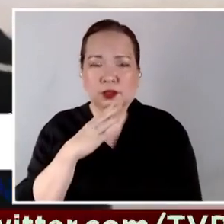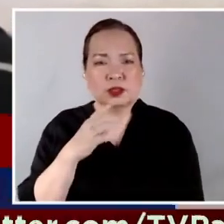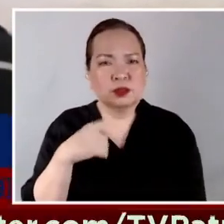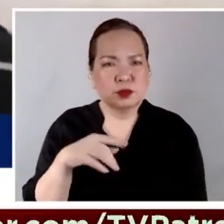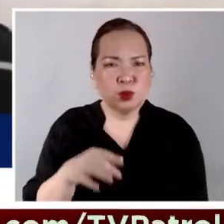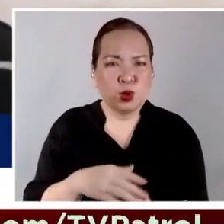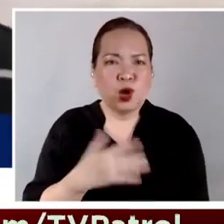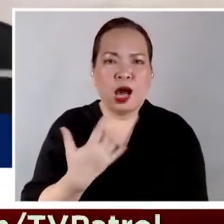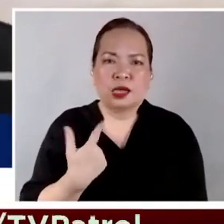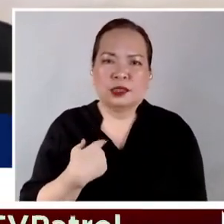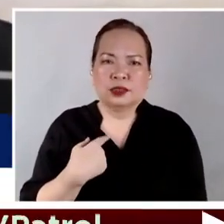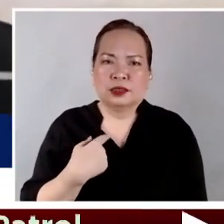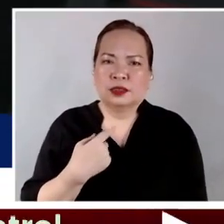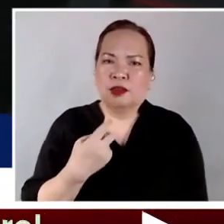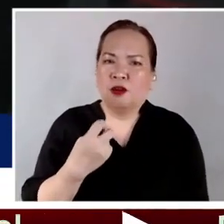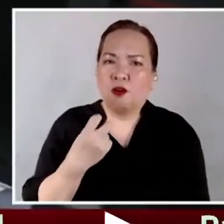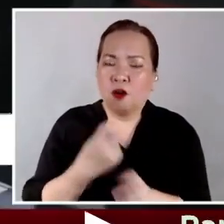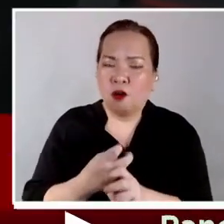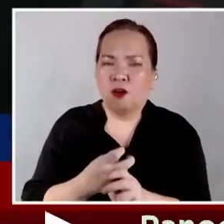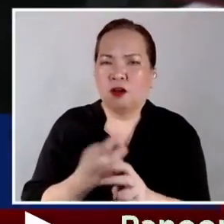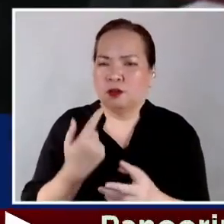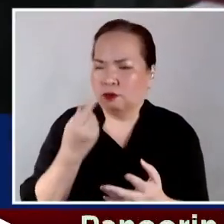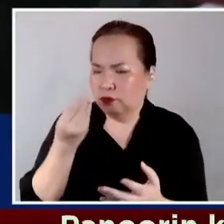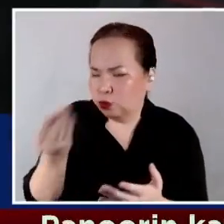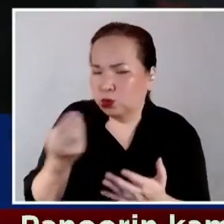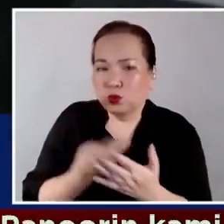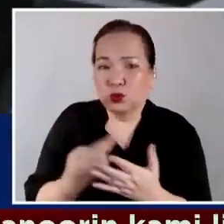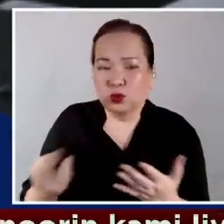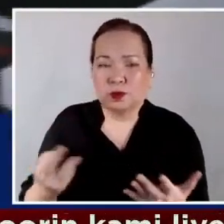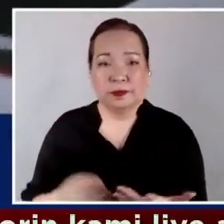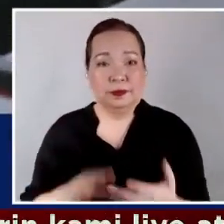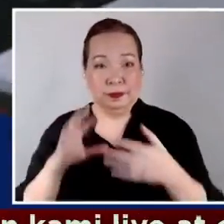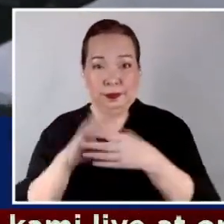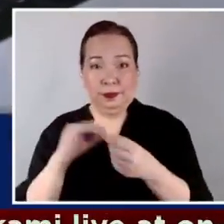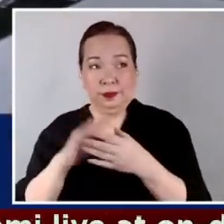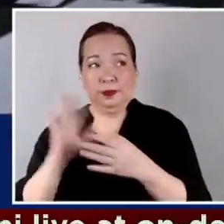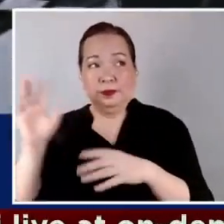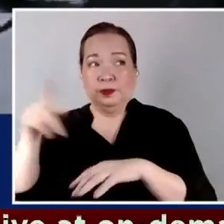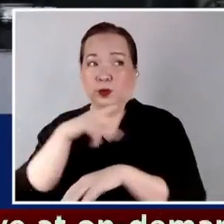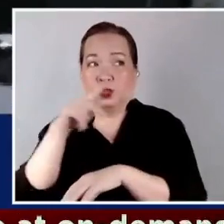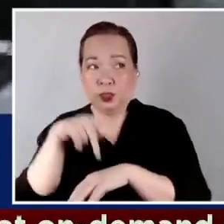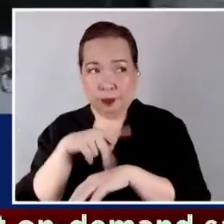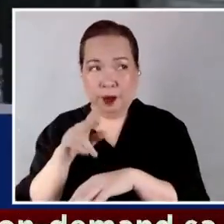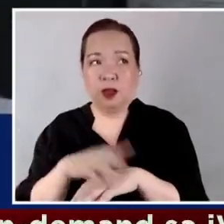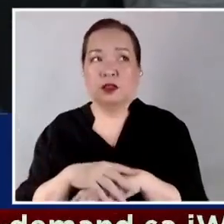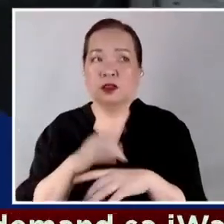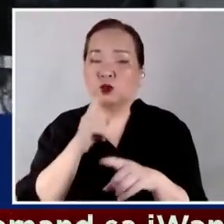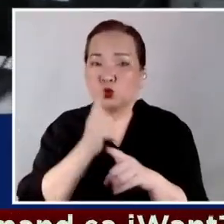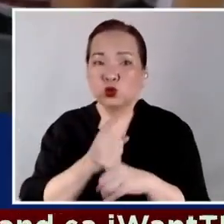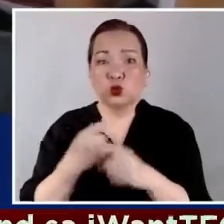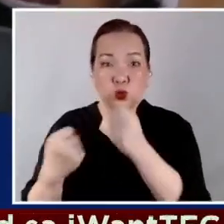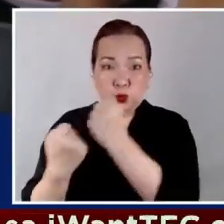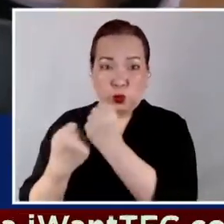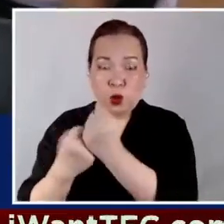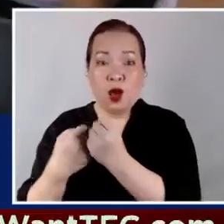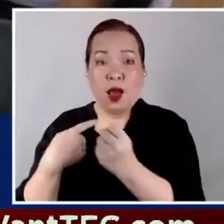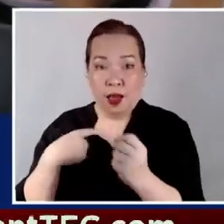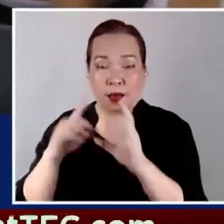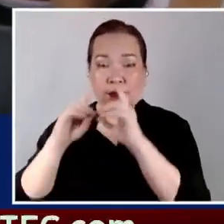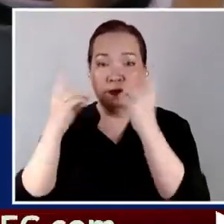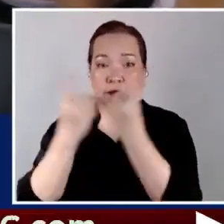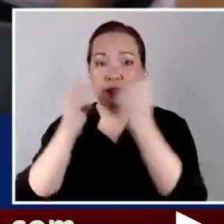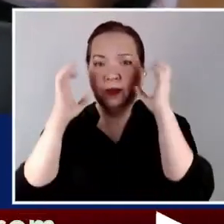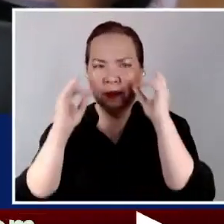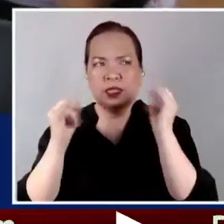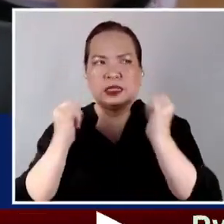yung MOE resources namin. Kwento pa ng principal, sa kabila ng suporta mula sa DepEd,